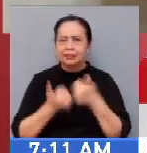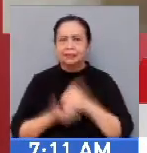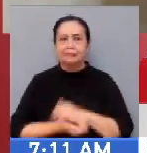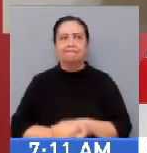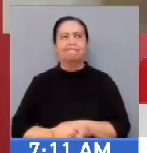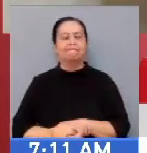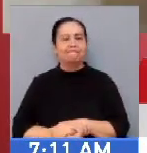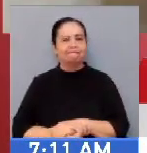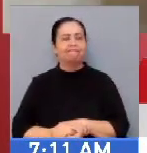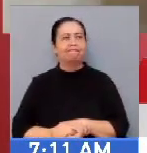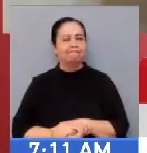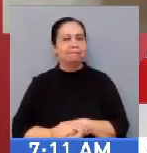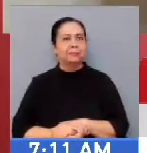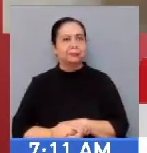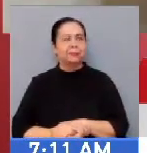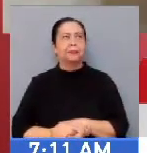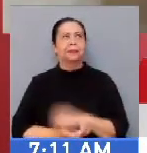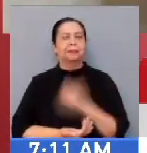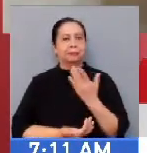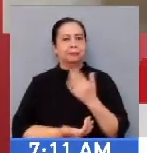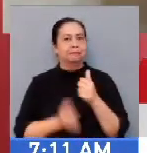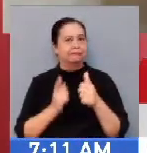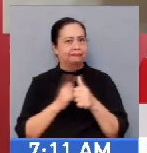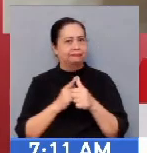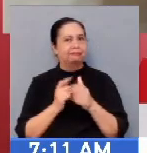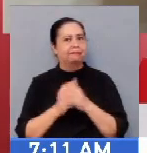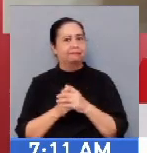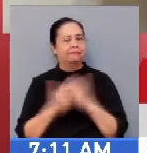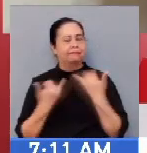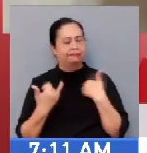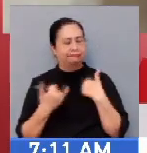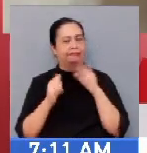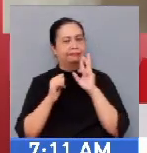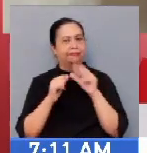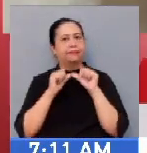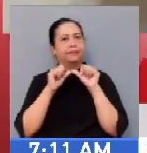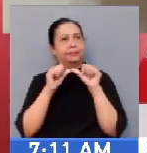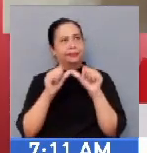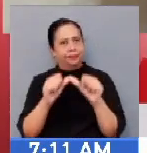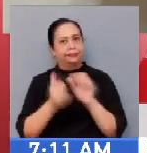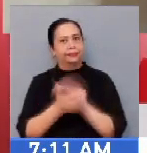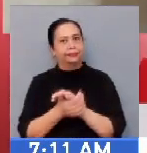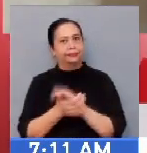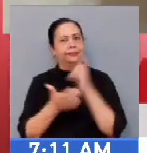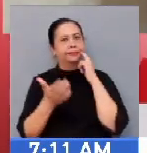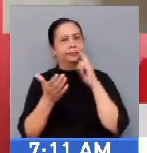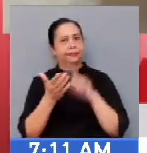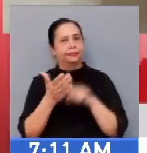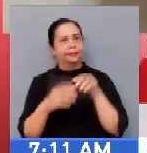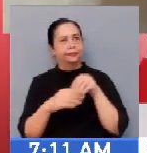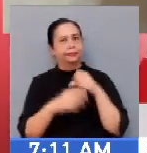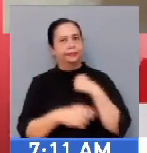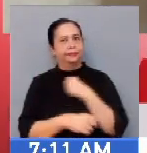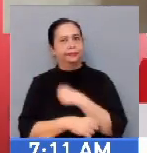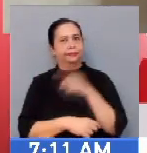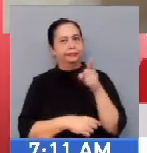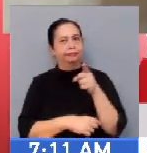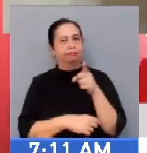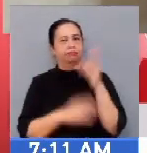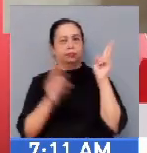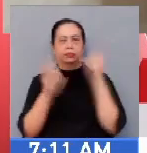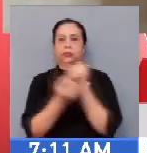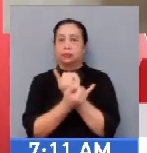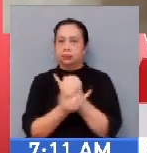Siguro, Igan, unang-una na itutuloy ko yung pagkilala ko sa Senado bilang isang independyenteng